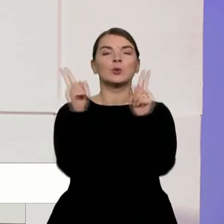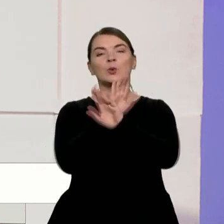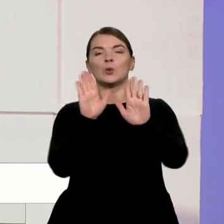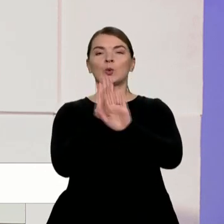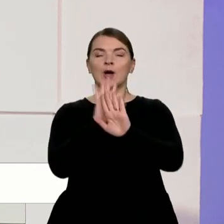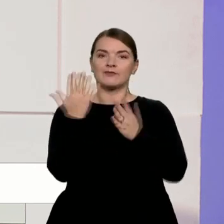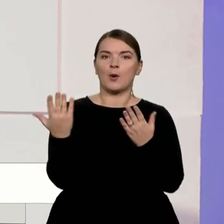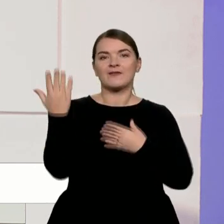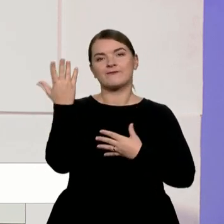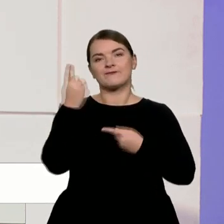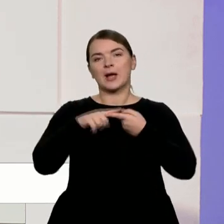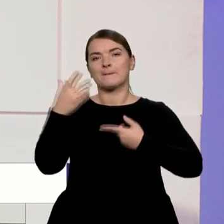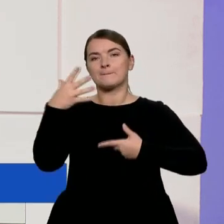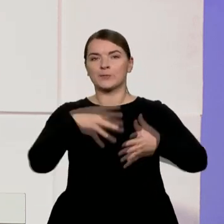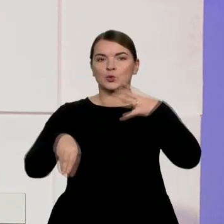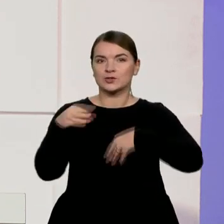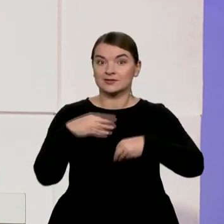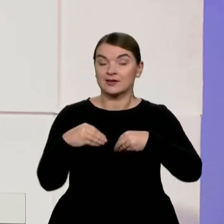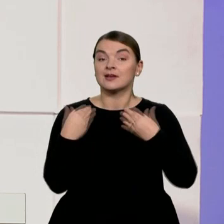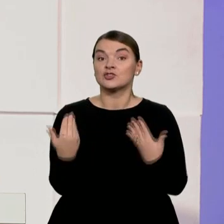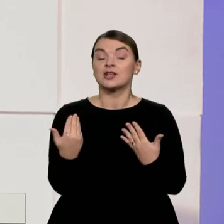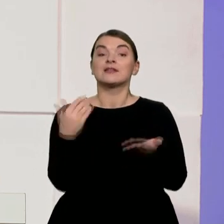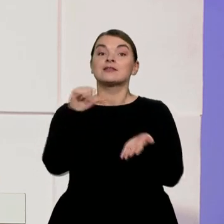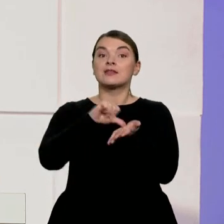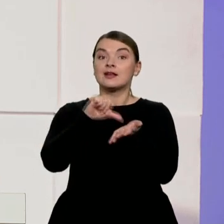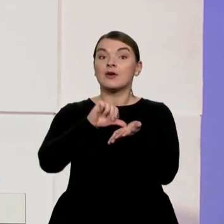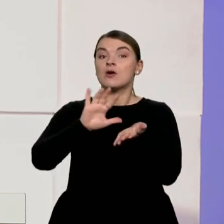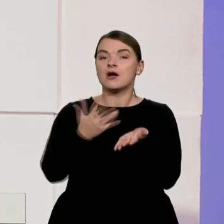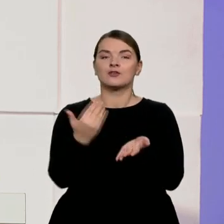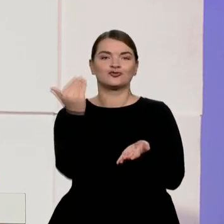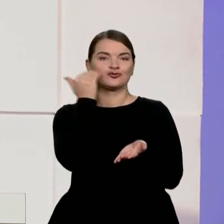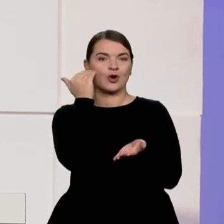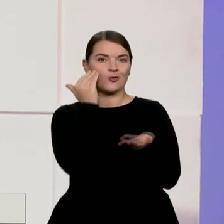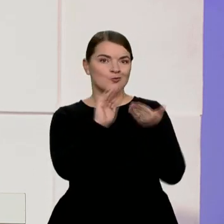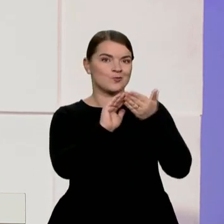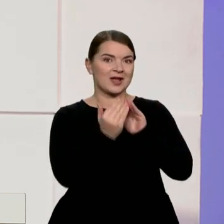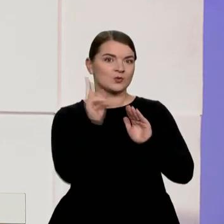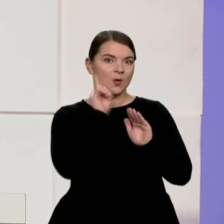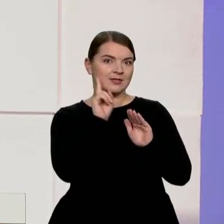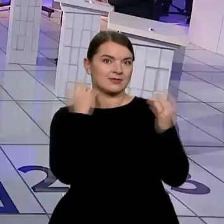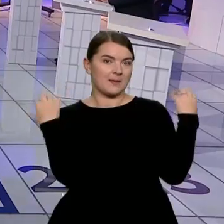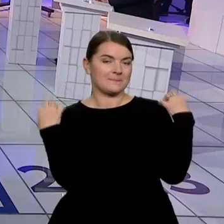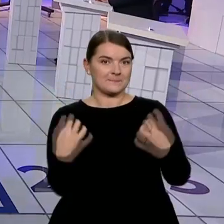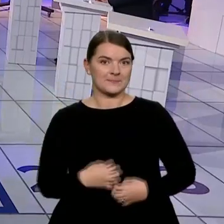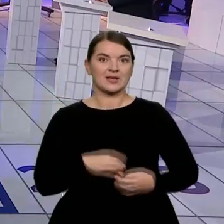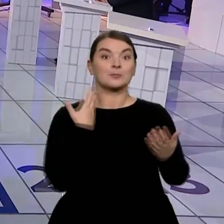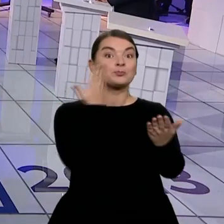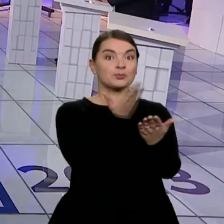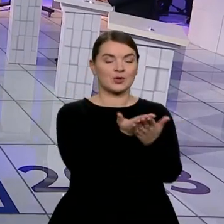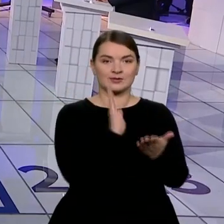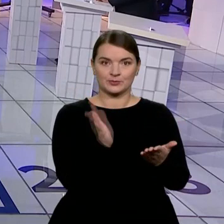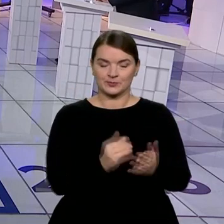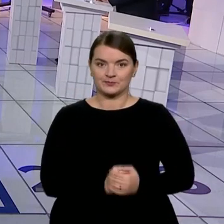burtais, ir jie lėmė, kad šiandien laidoje dalyvauja Šiaulių miesto kandidatai į merus. Pristatau juos.